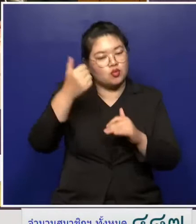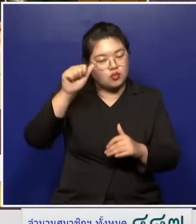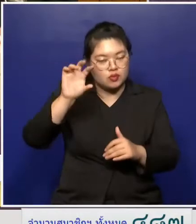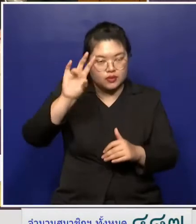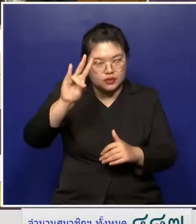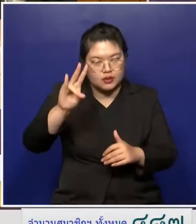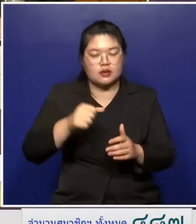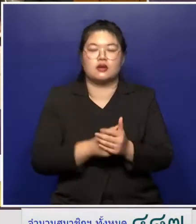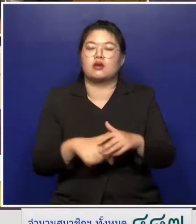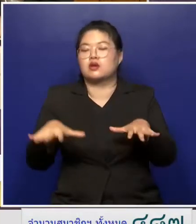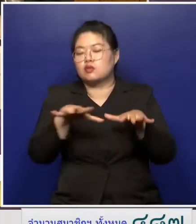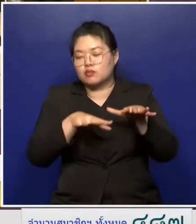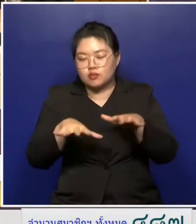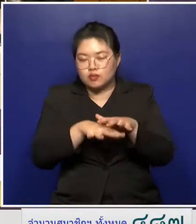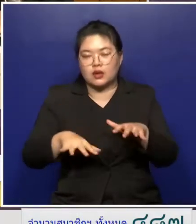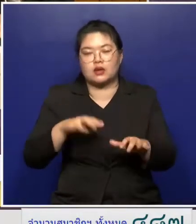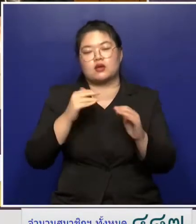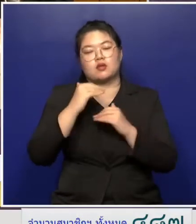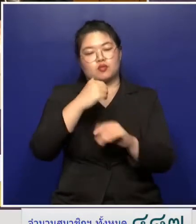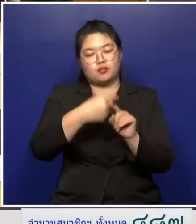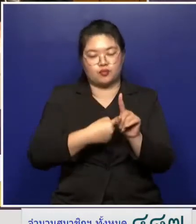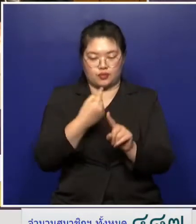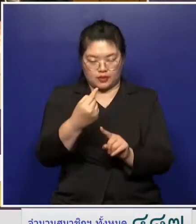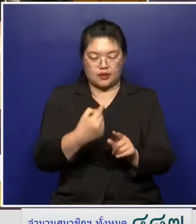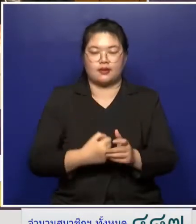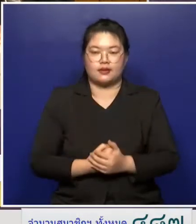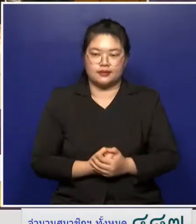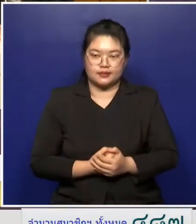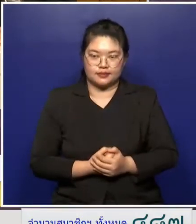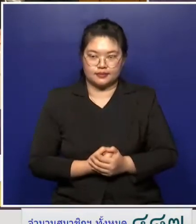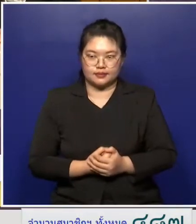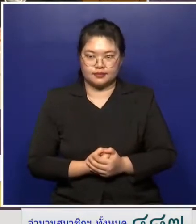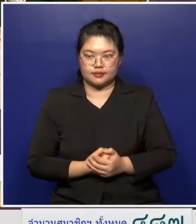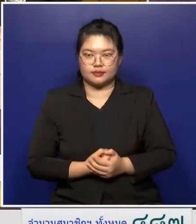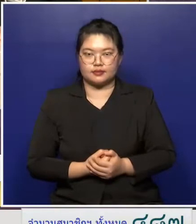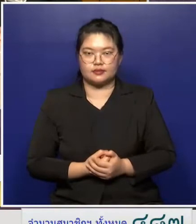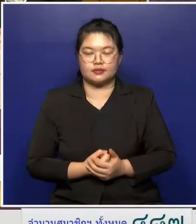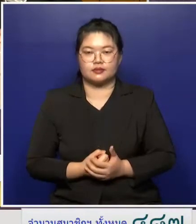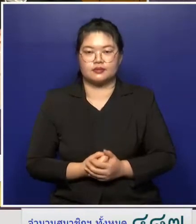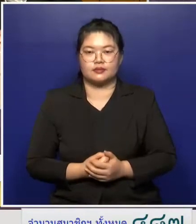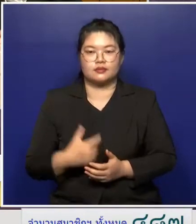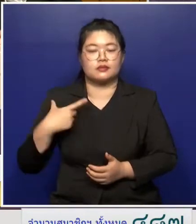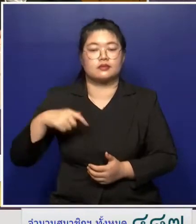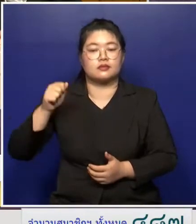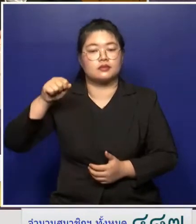ขอยาเรีนให้เห็นถึงสิ่งที่ทางสารประครอง